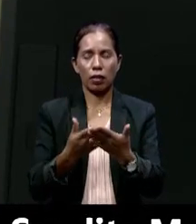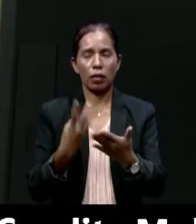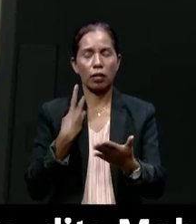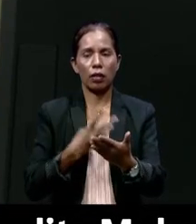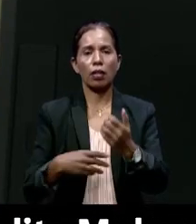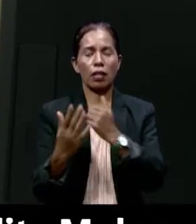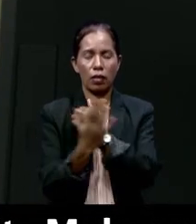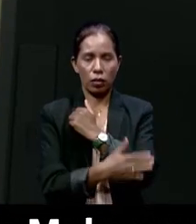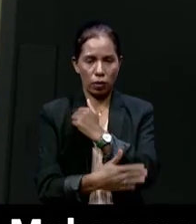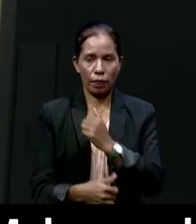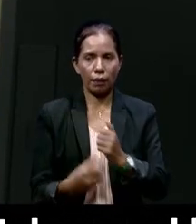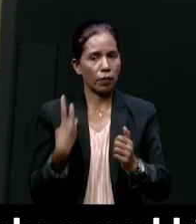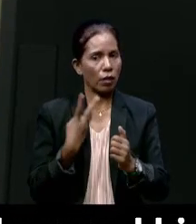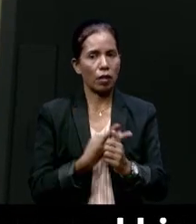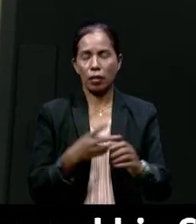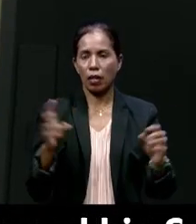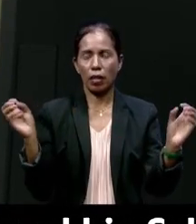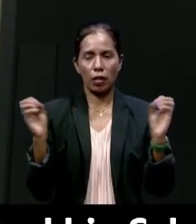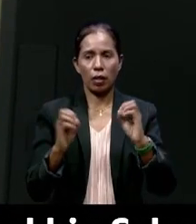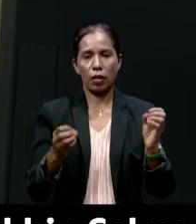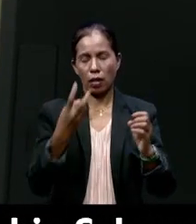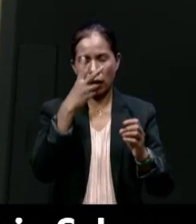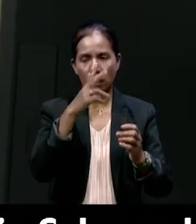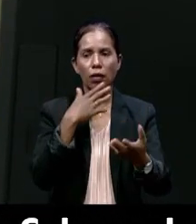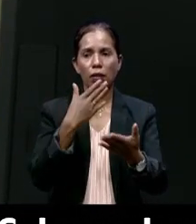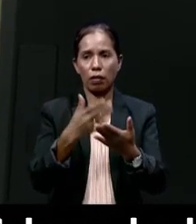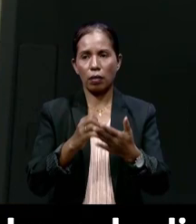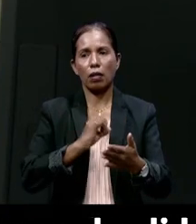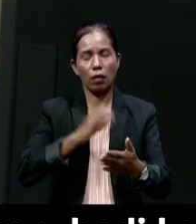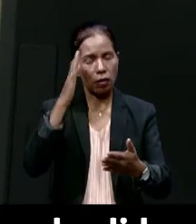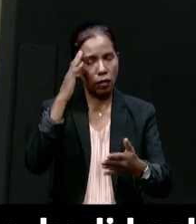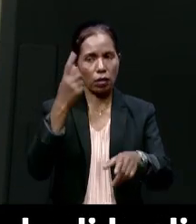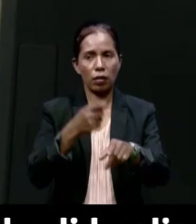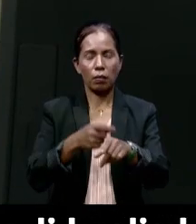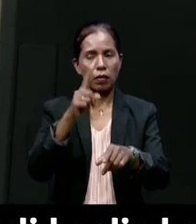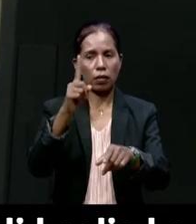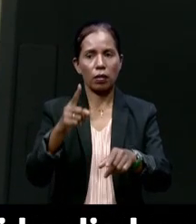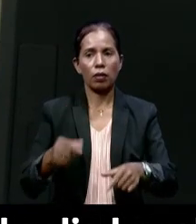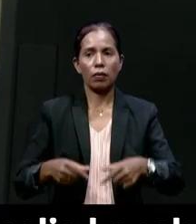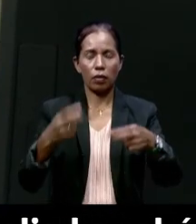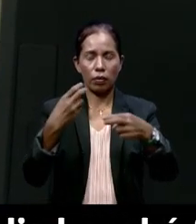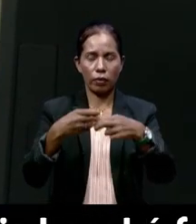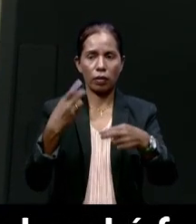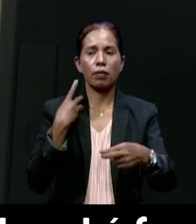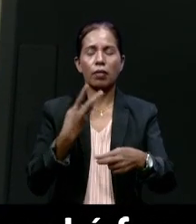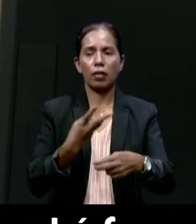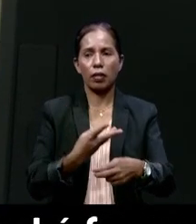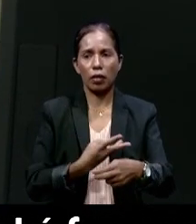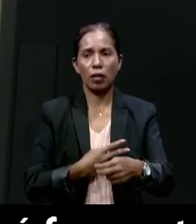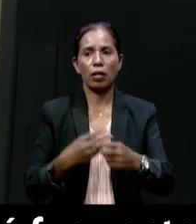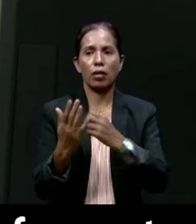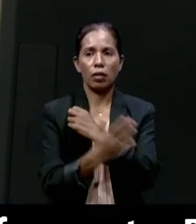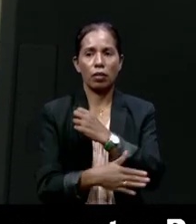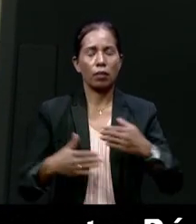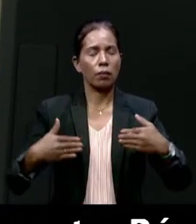se itala ya controla dia kawano in to tempo ida se fo perigo ba itania itania